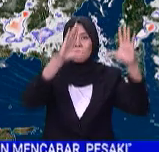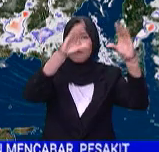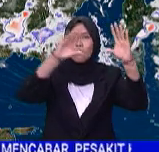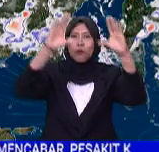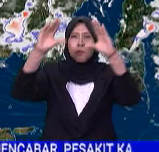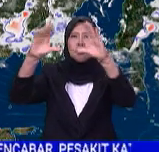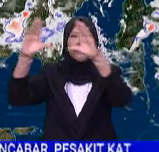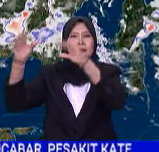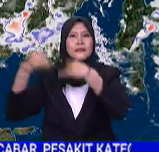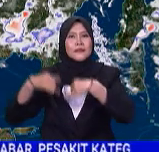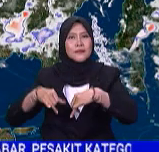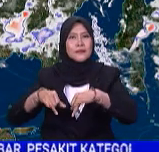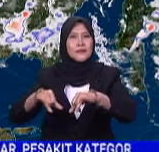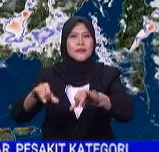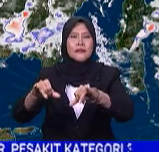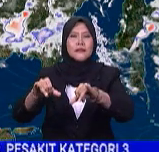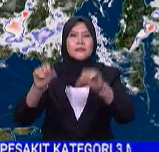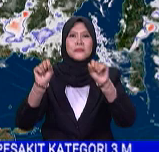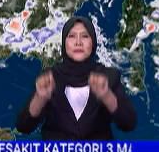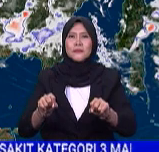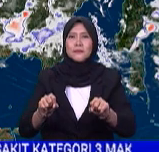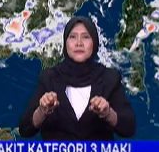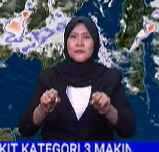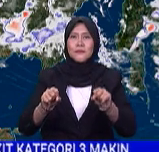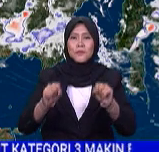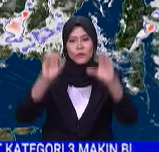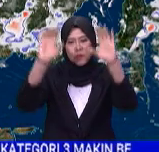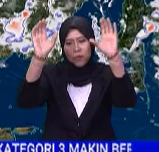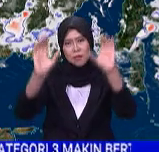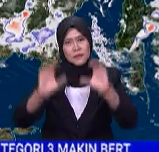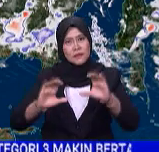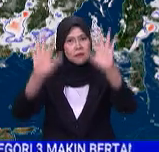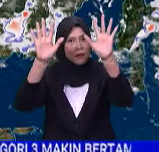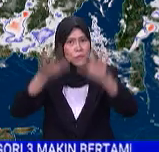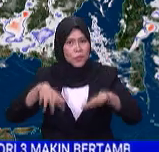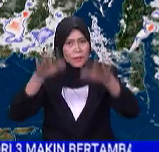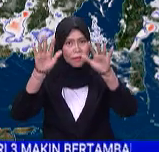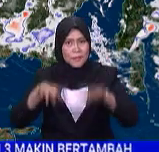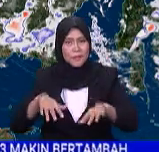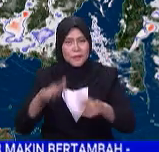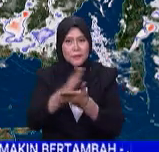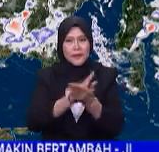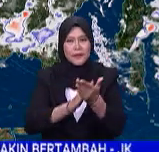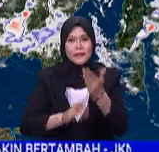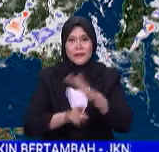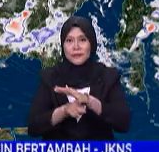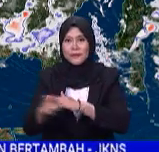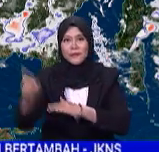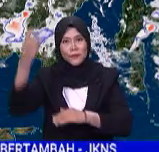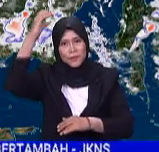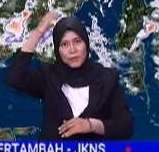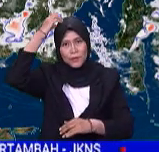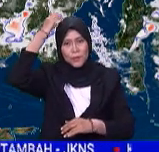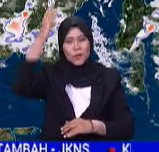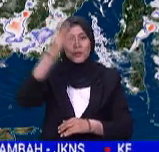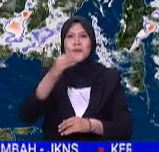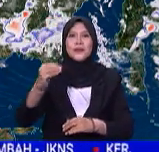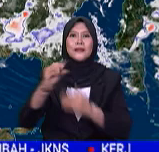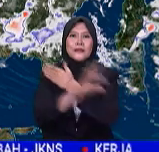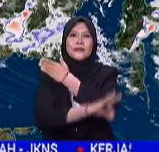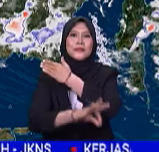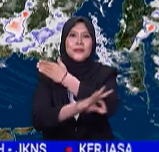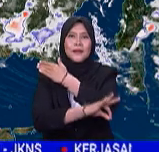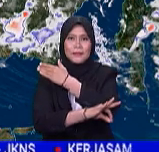juga dijangka masih lagi boleh memberikan kesan keadaan cuaca lembap terutamanya melibatkan bahagian pedalaman negeri Selangor dan juga negeri